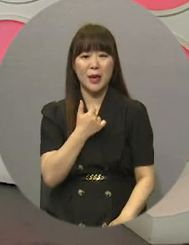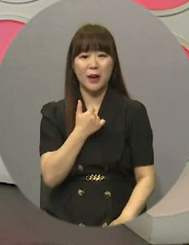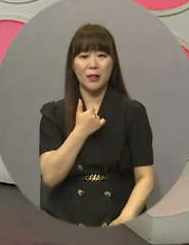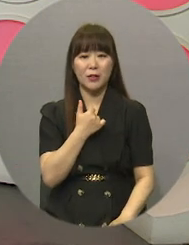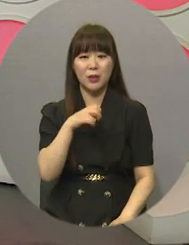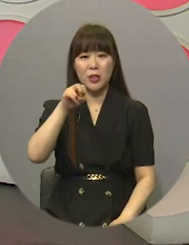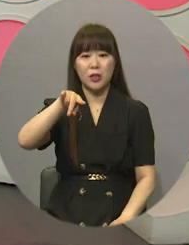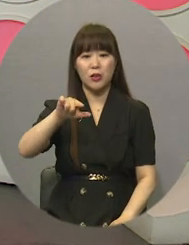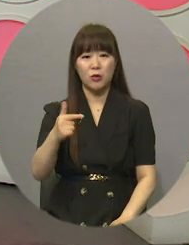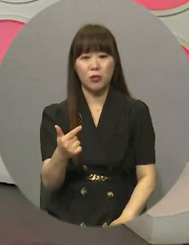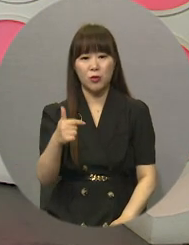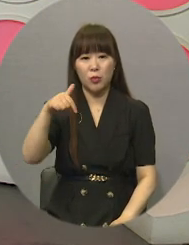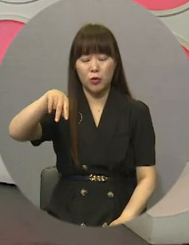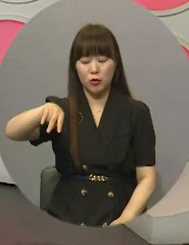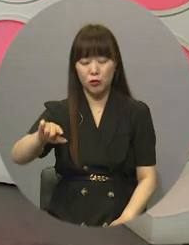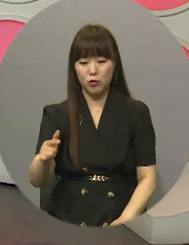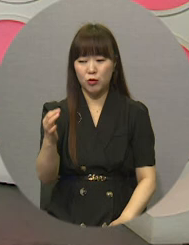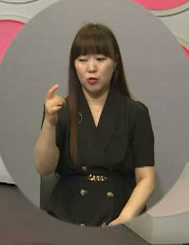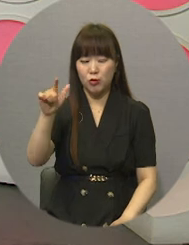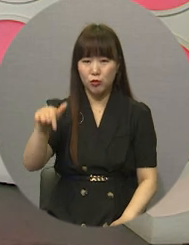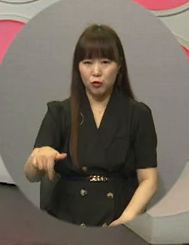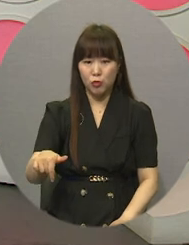우리 윤균옥,